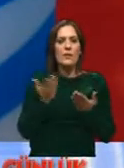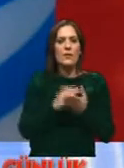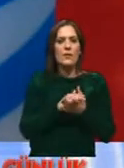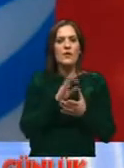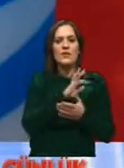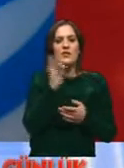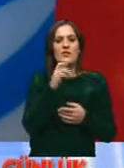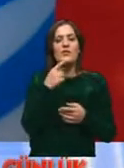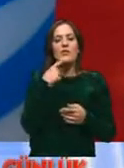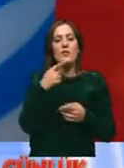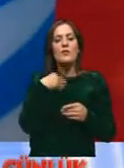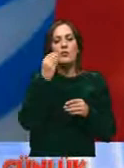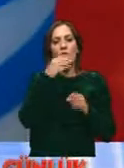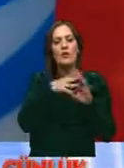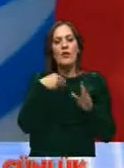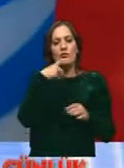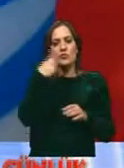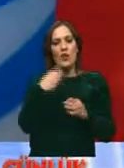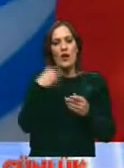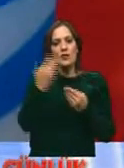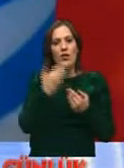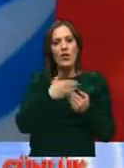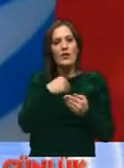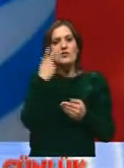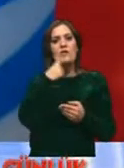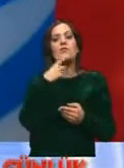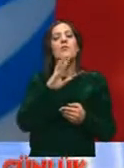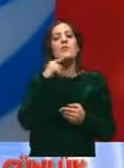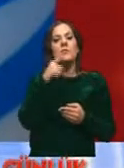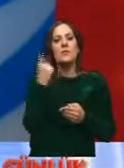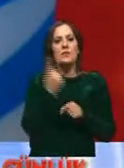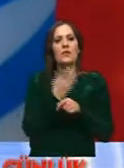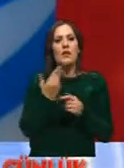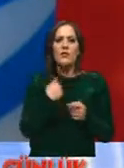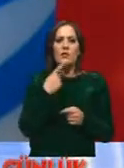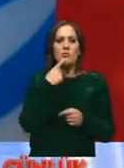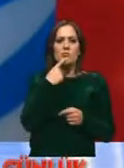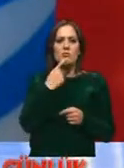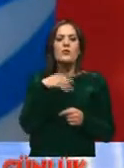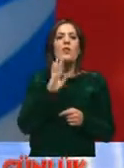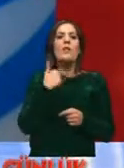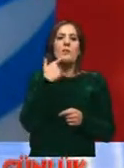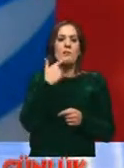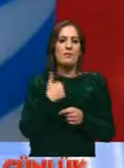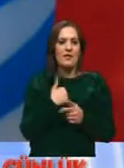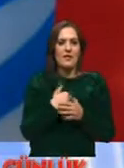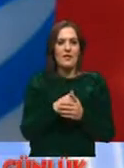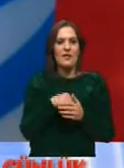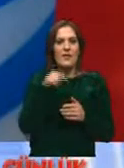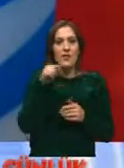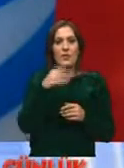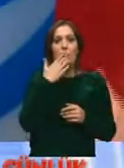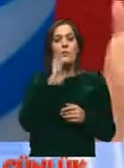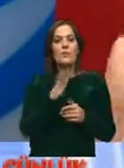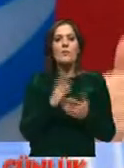Hiç dedi mutfakta dedi soğan doğrarken dedi bir şarkı söylemiyorsunuz dedi. Bir tanesi Valla söylemeyeyim dedi. O da mı